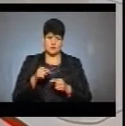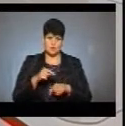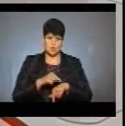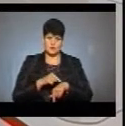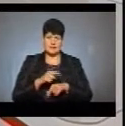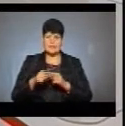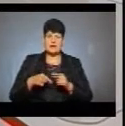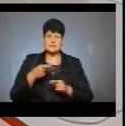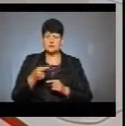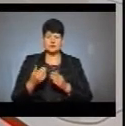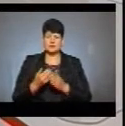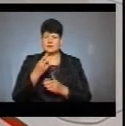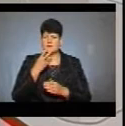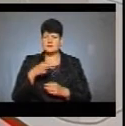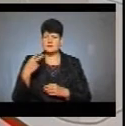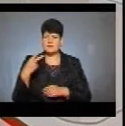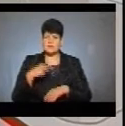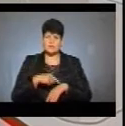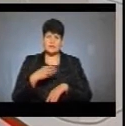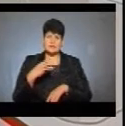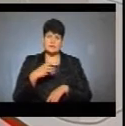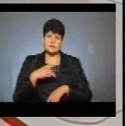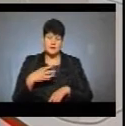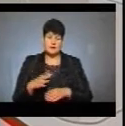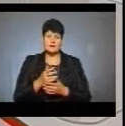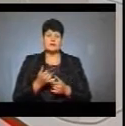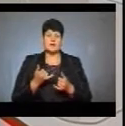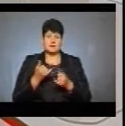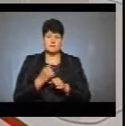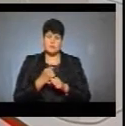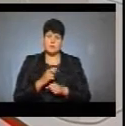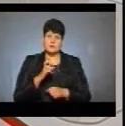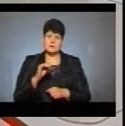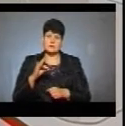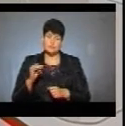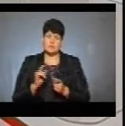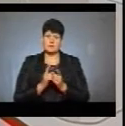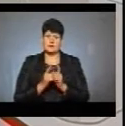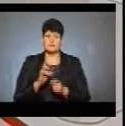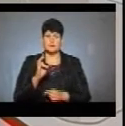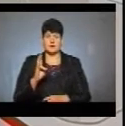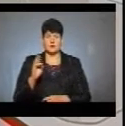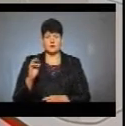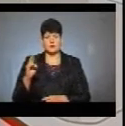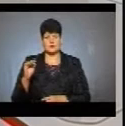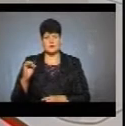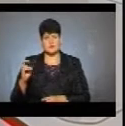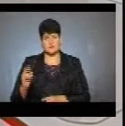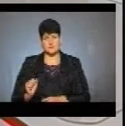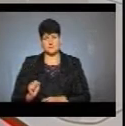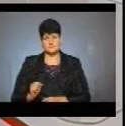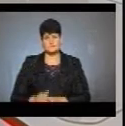годину. Наступний випуск дивіться о 20:30. Для вас працювали Богдана Сарабун, сурдопереклад Надія Куцовська.